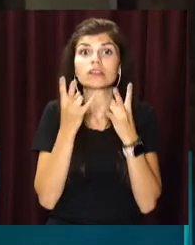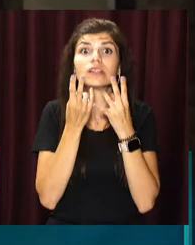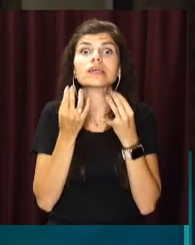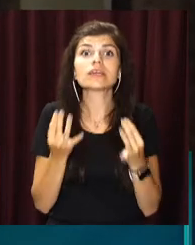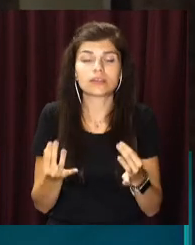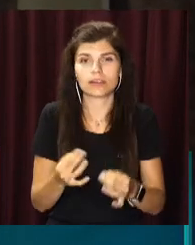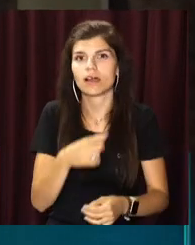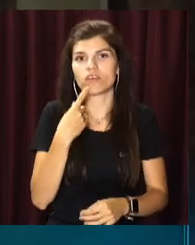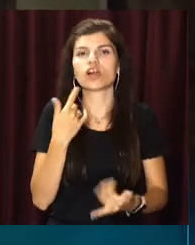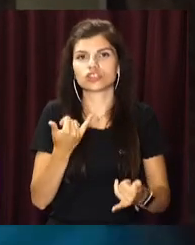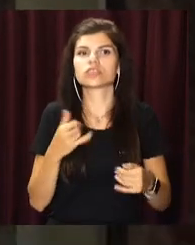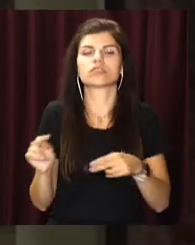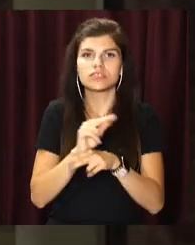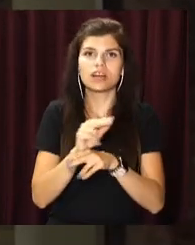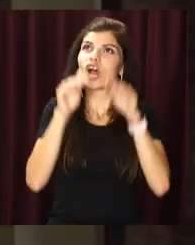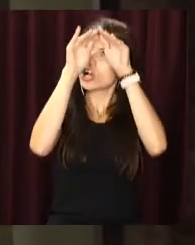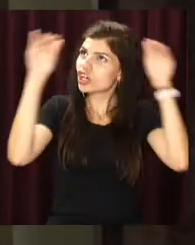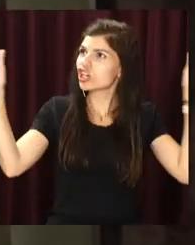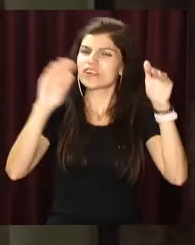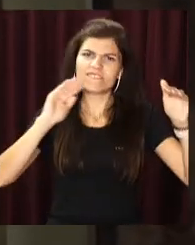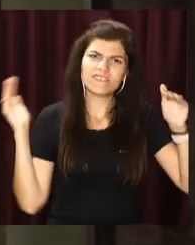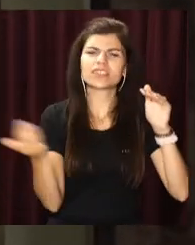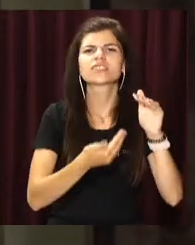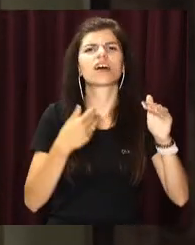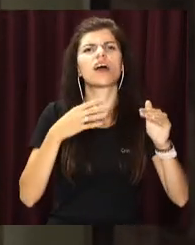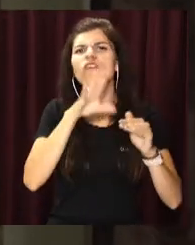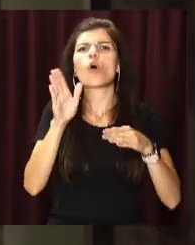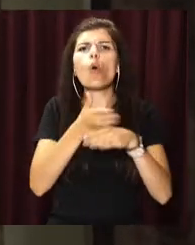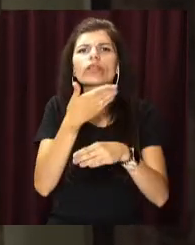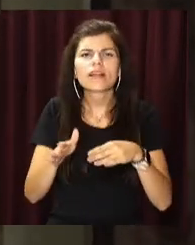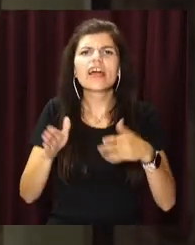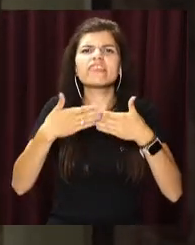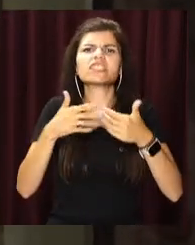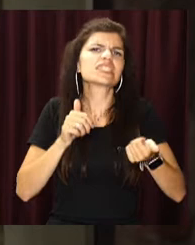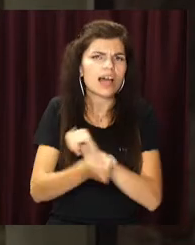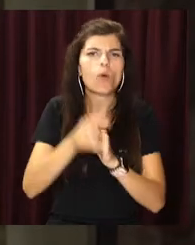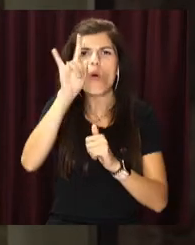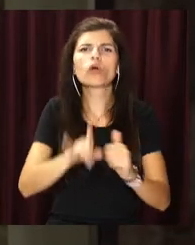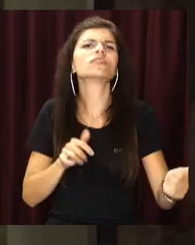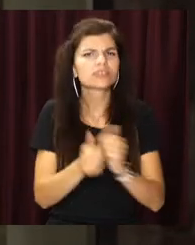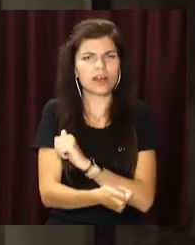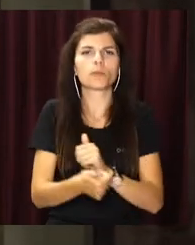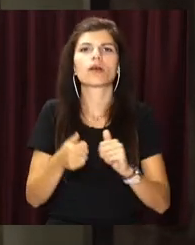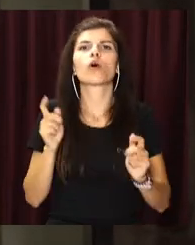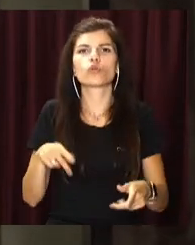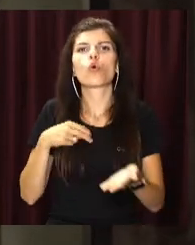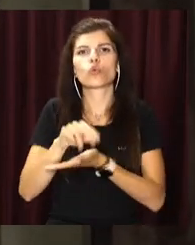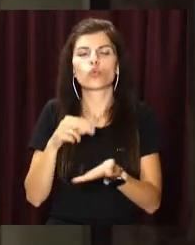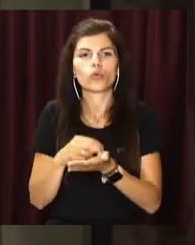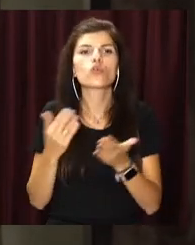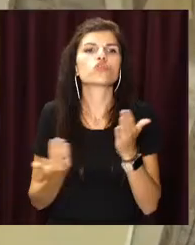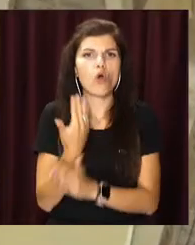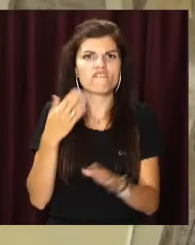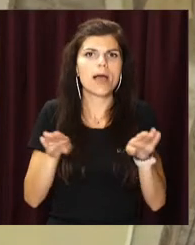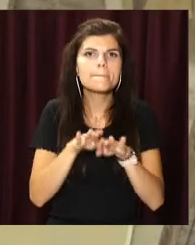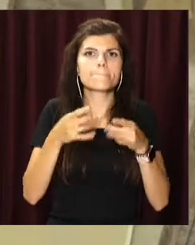фасаду, капітальний ремонт криші, капітальний ремонт всіх відділень, заміна дверей, заміна окон, а також закупку нової